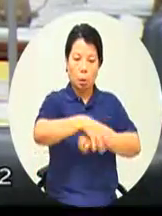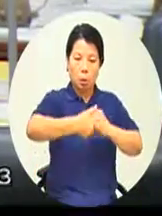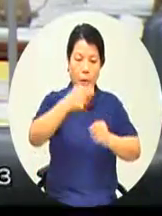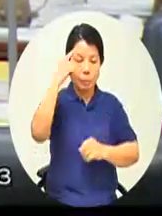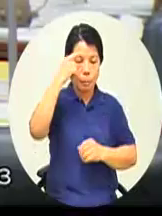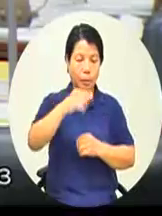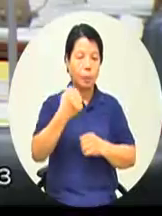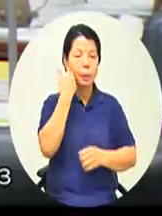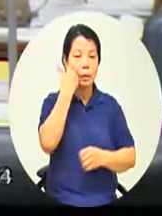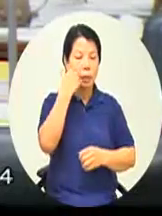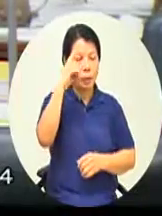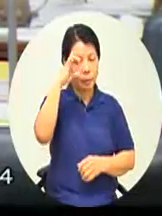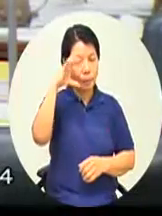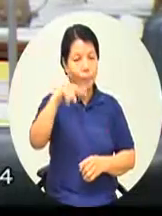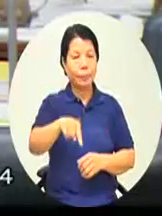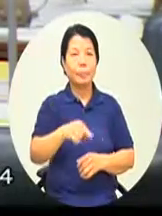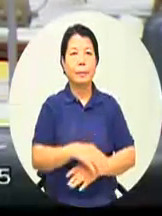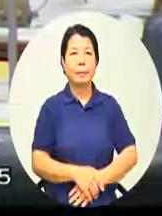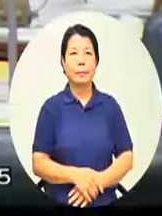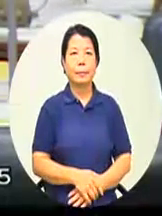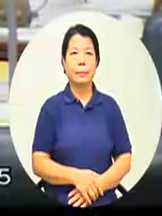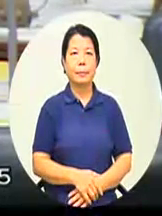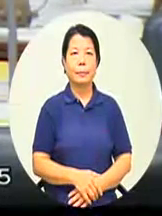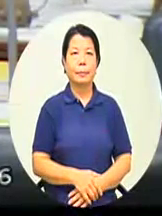的？ 来，代理局长。